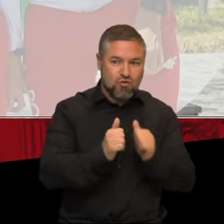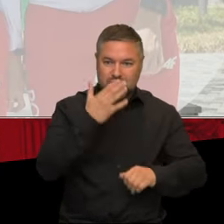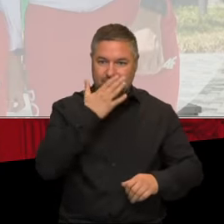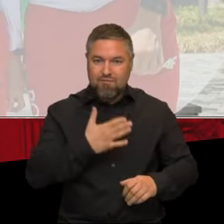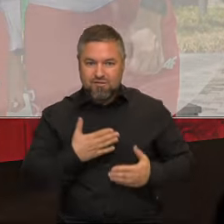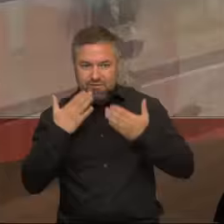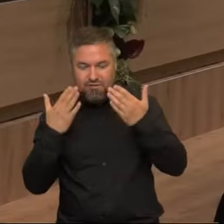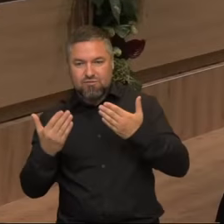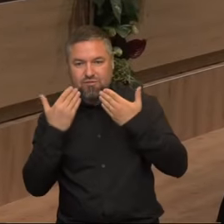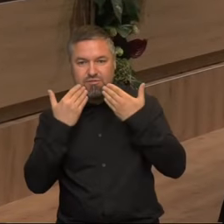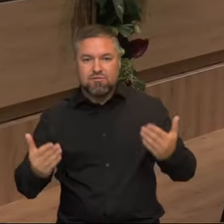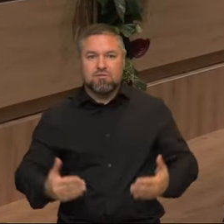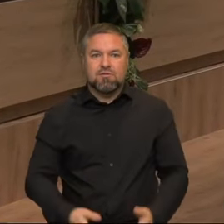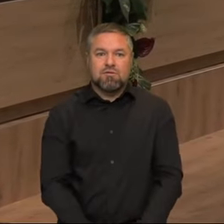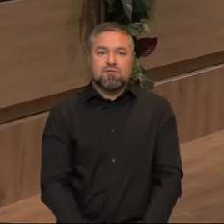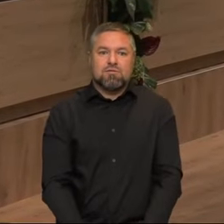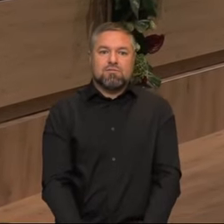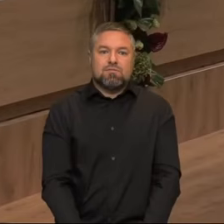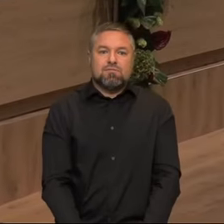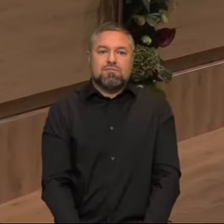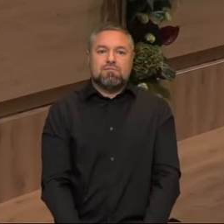pasją naukową. Dziękuję.